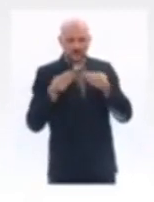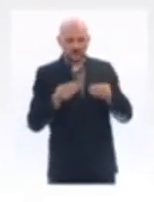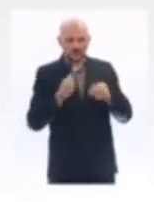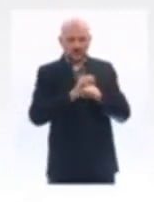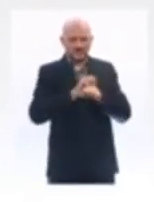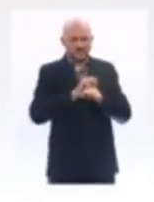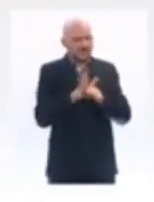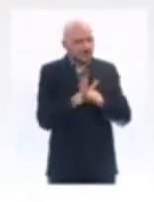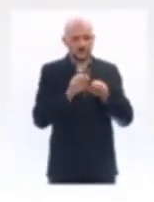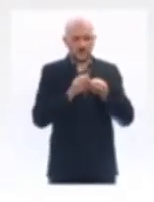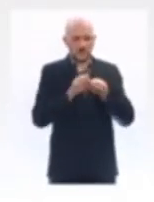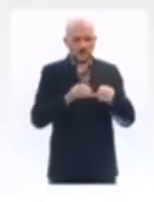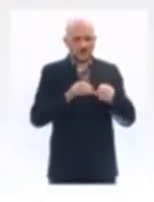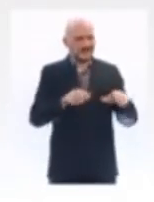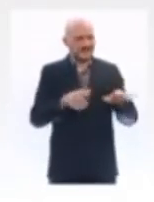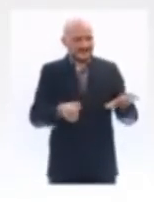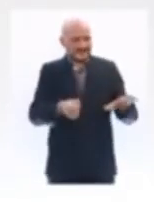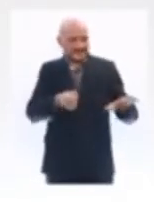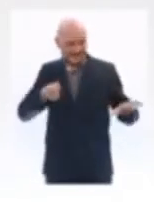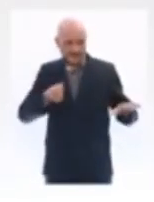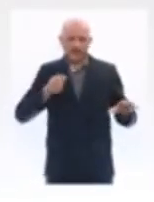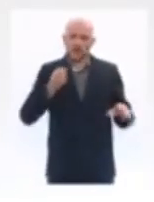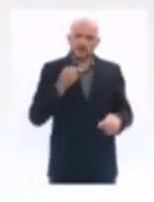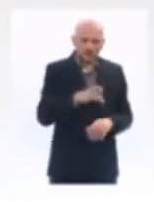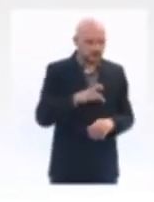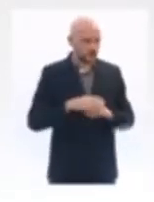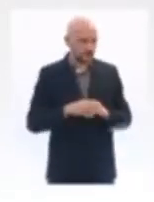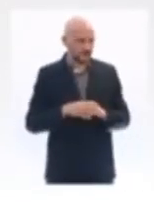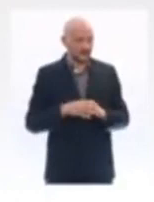Merci beaucoup. Les questions sur le télétravail.